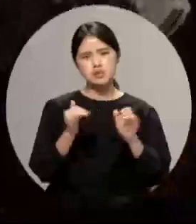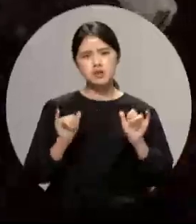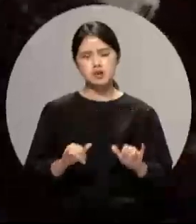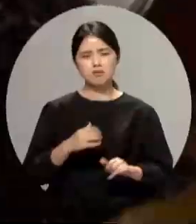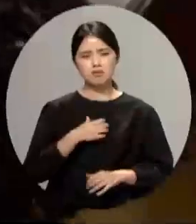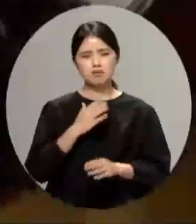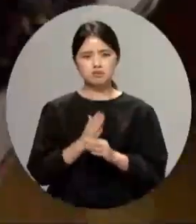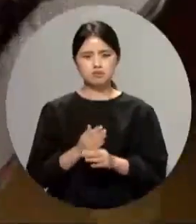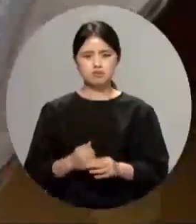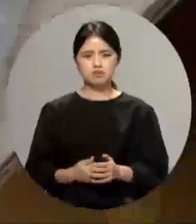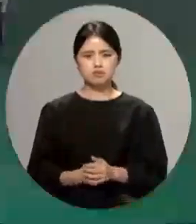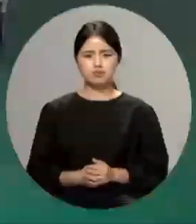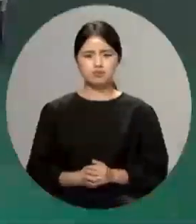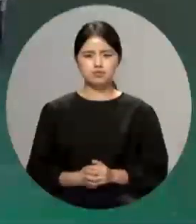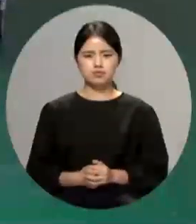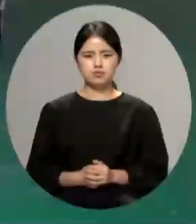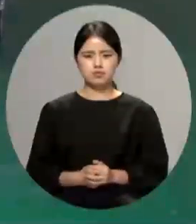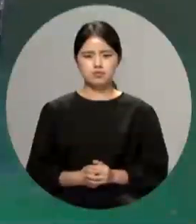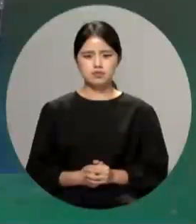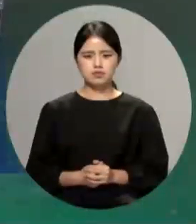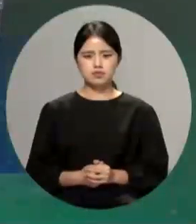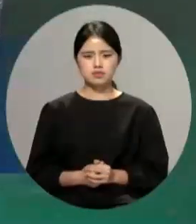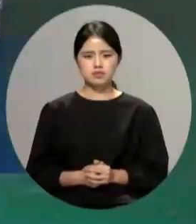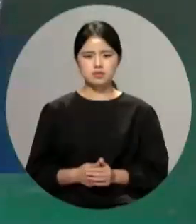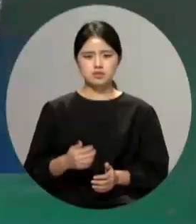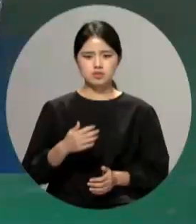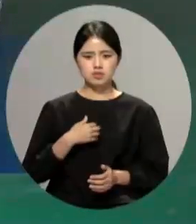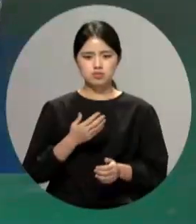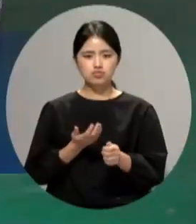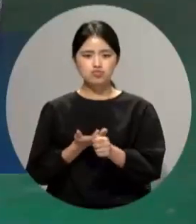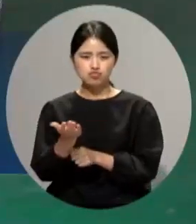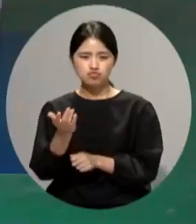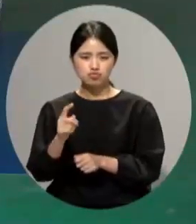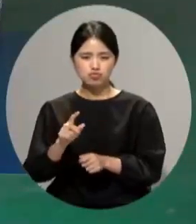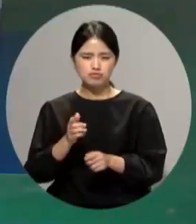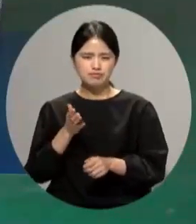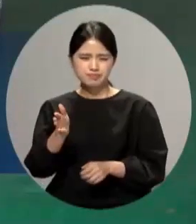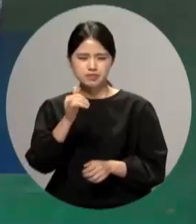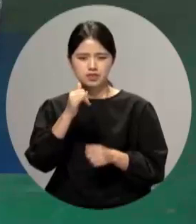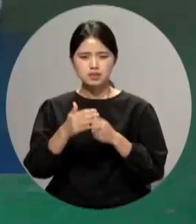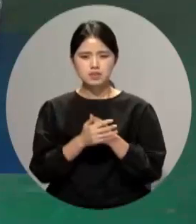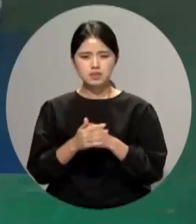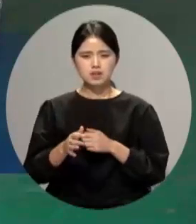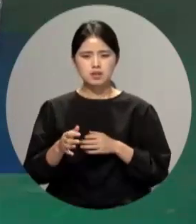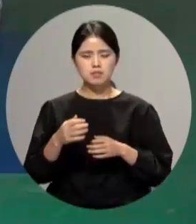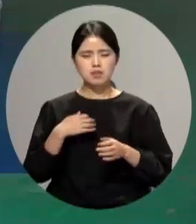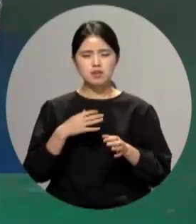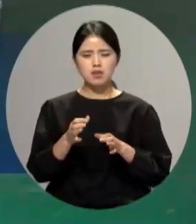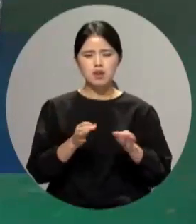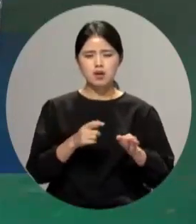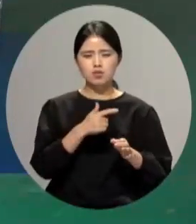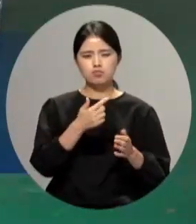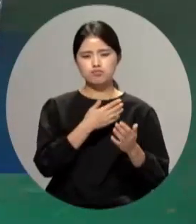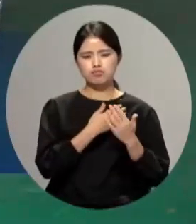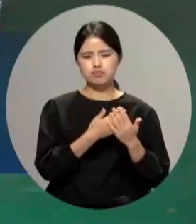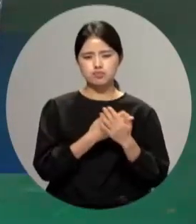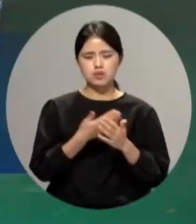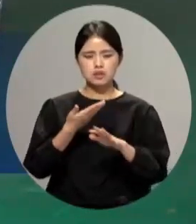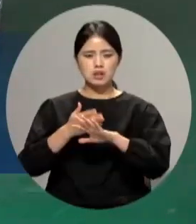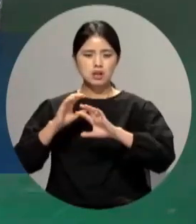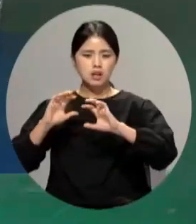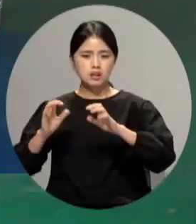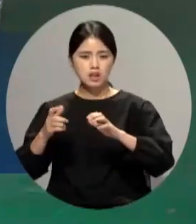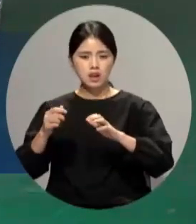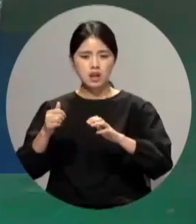큽니다. 아무래도 저희 수출이 주력이다 보니까 좀 이제 업체들도 많이 불안해하긴 했죠. 해외 바이어들도 이제 저도 이제